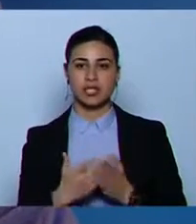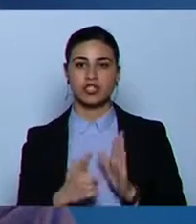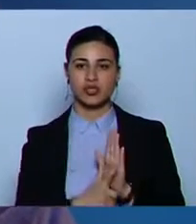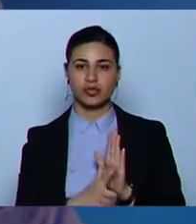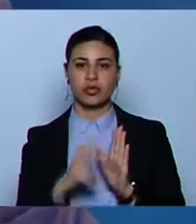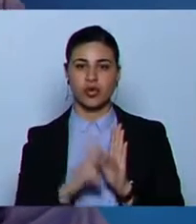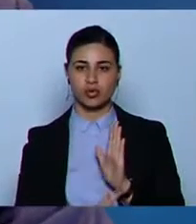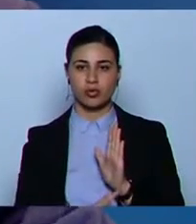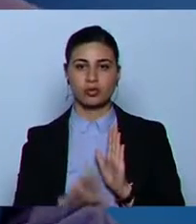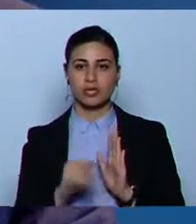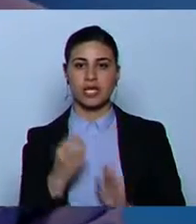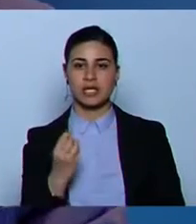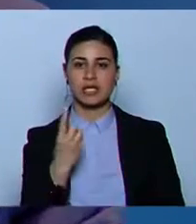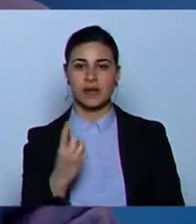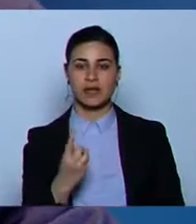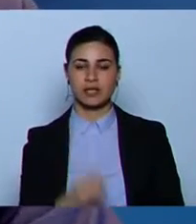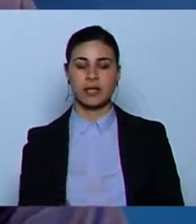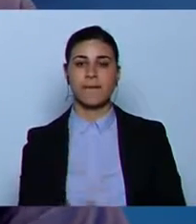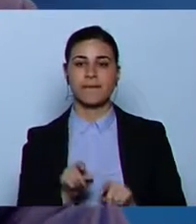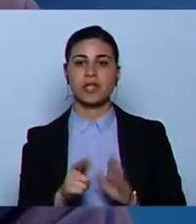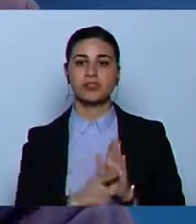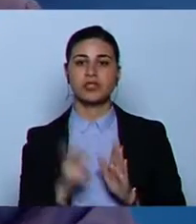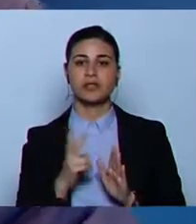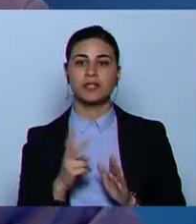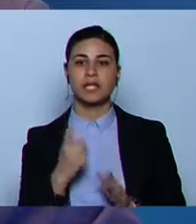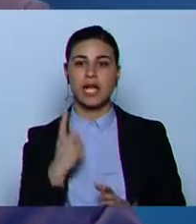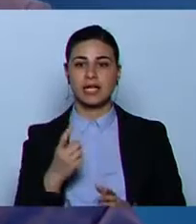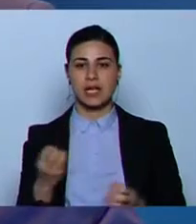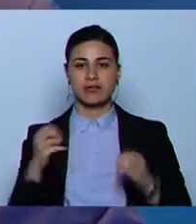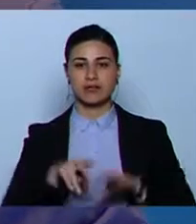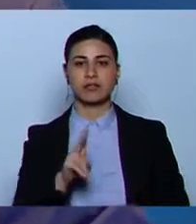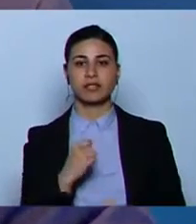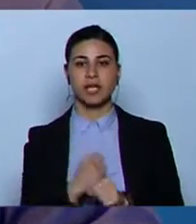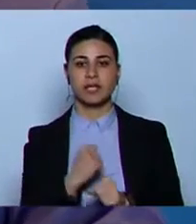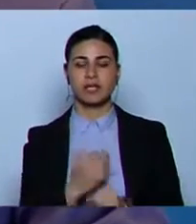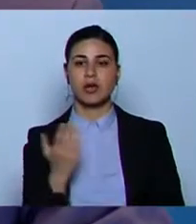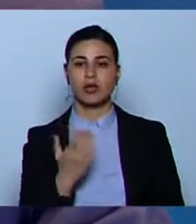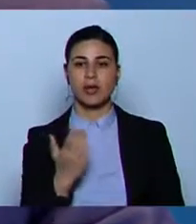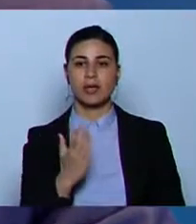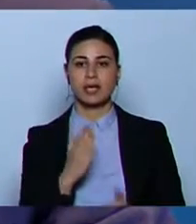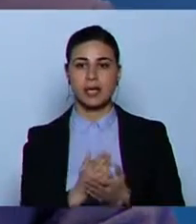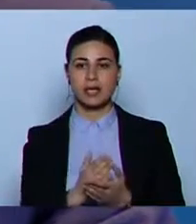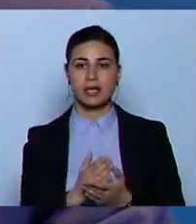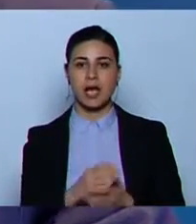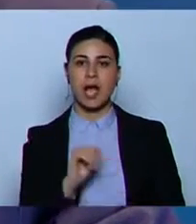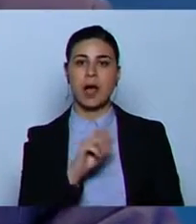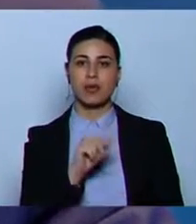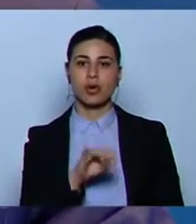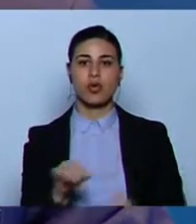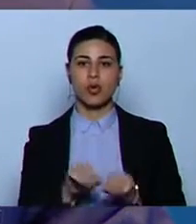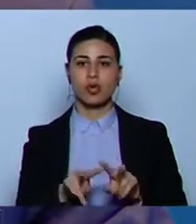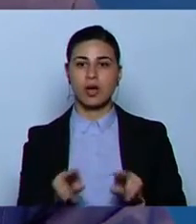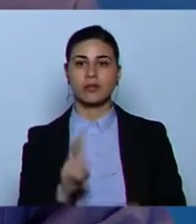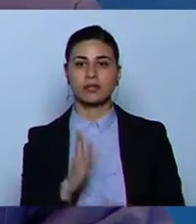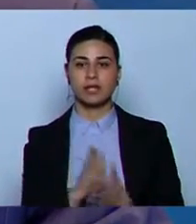თუ 80 და კიდევ ერთი, ეს 7 ვინ ჩაყარა ერთნაირ კალათაში? რომელი კრიტერიუმით არის ამბროლაური და გორი